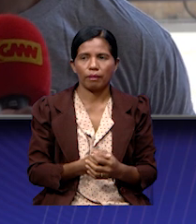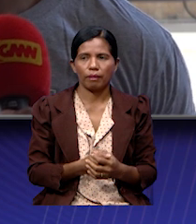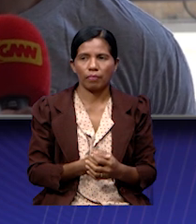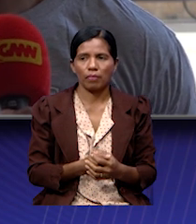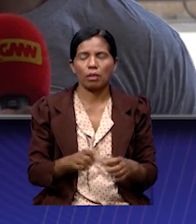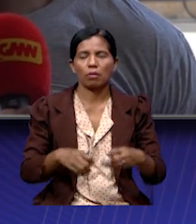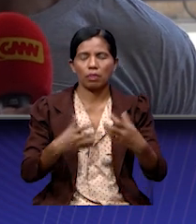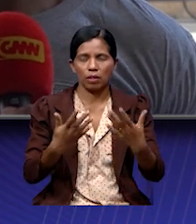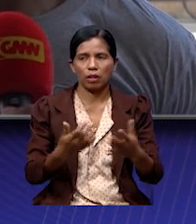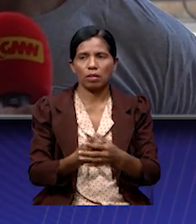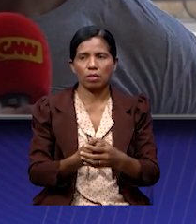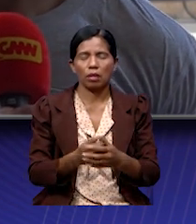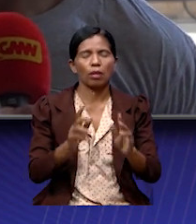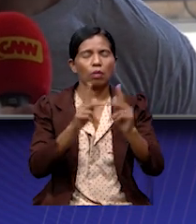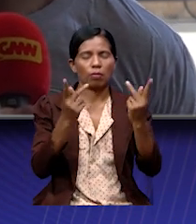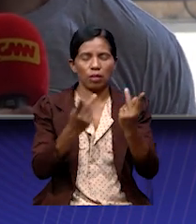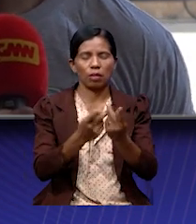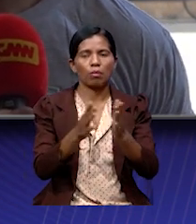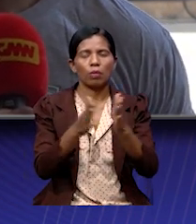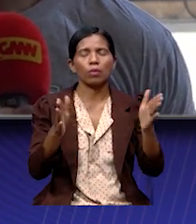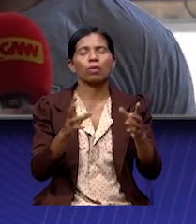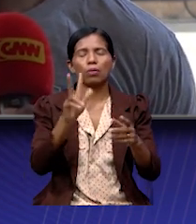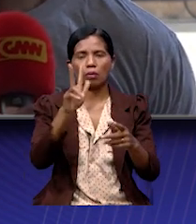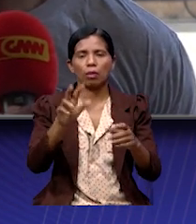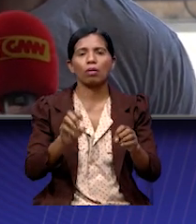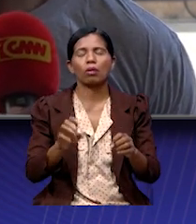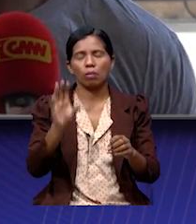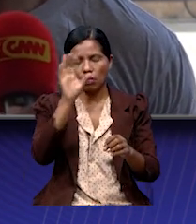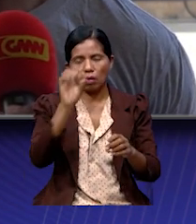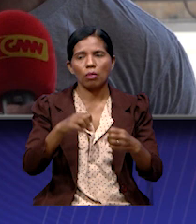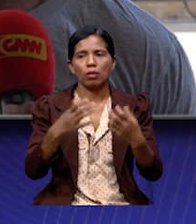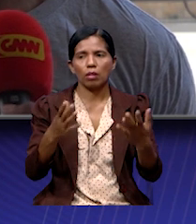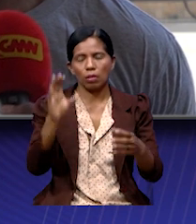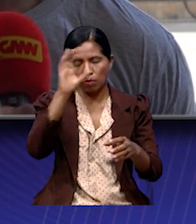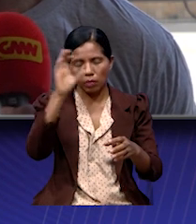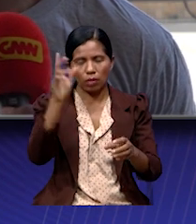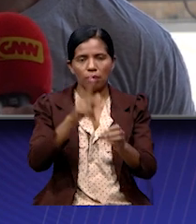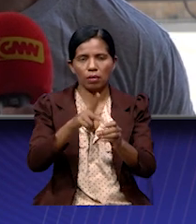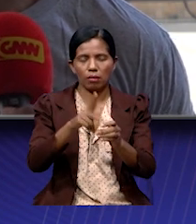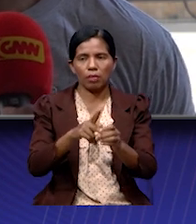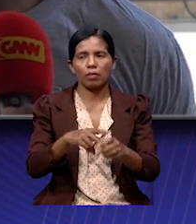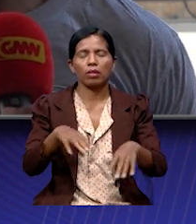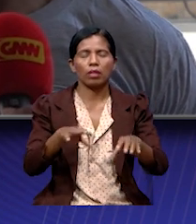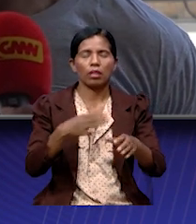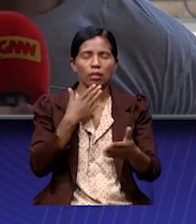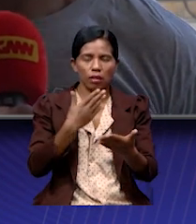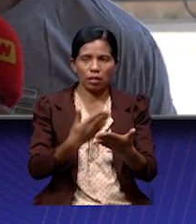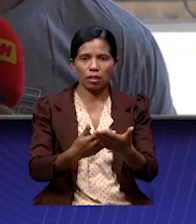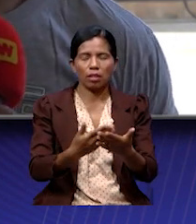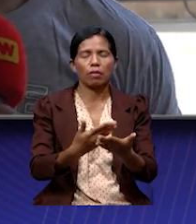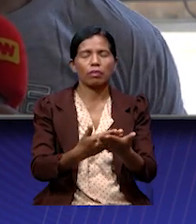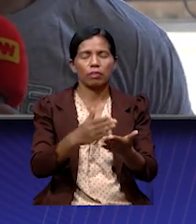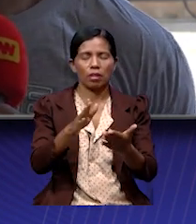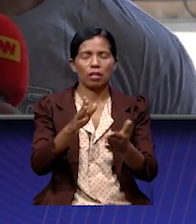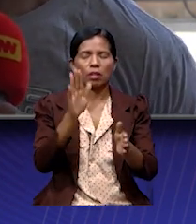ansap perkiran kompanya botol ni, buka mie us ansap per, beli buka mie ni lebih mah, kualiti, presu lebih barat.